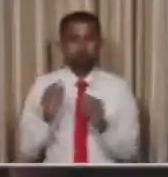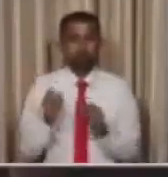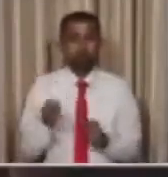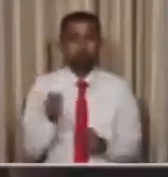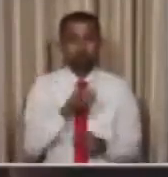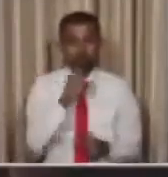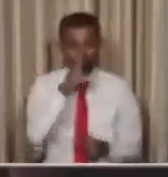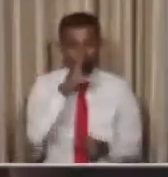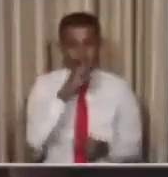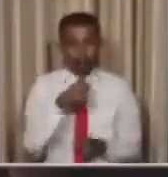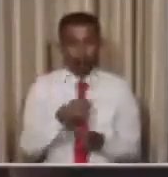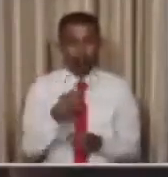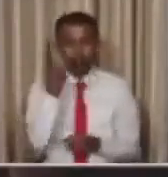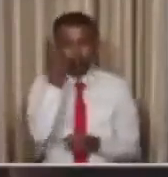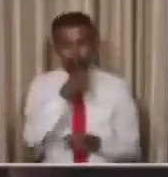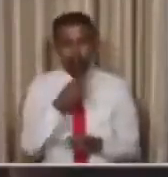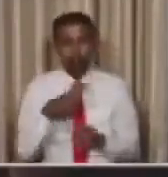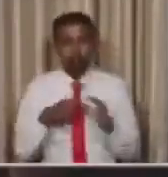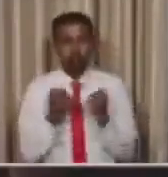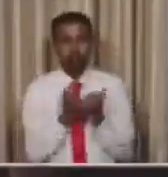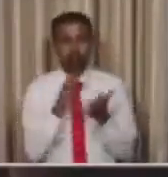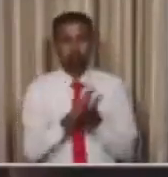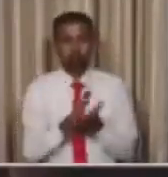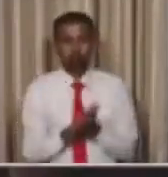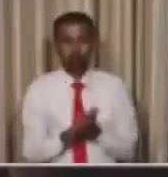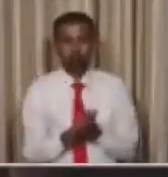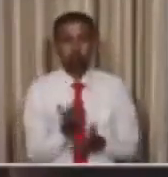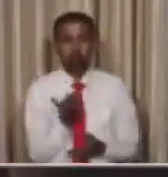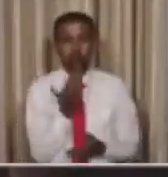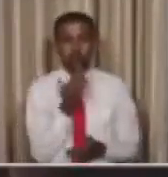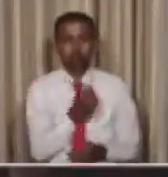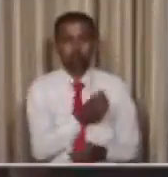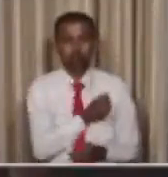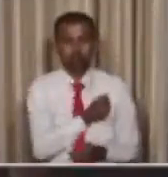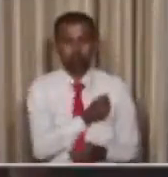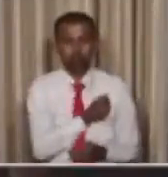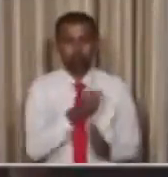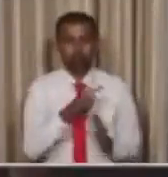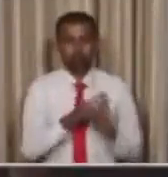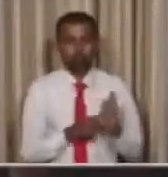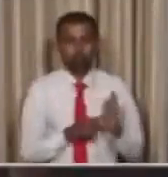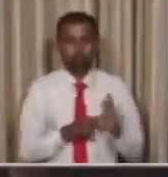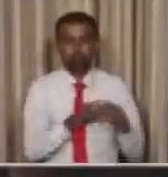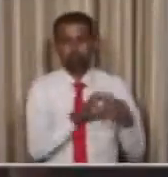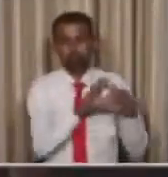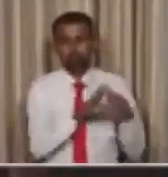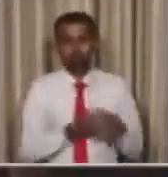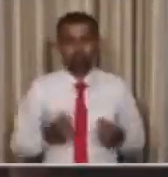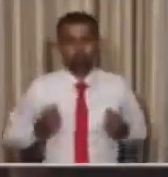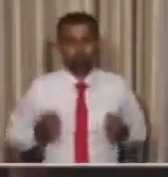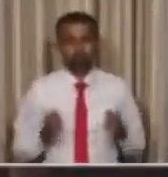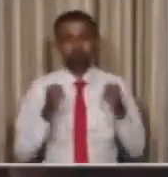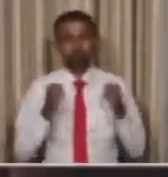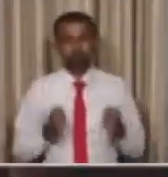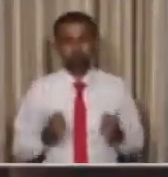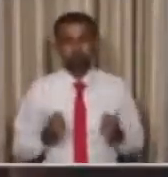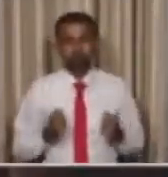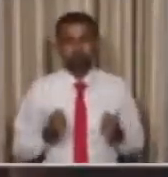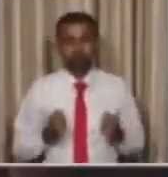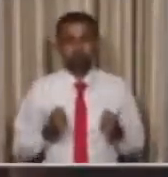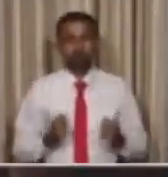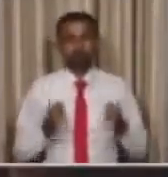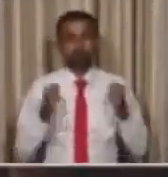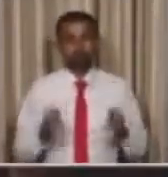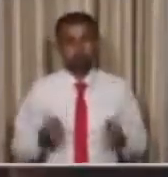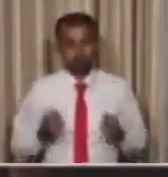දවසේ උදේ ගෝල් ෆේස් එකේ අවුරුදු උත්සවයට මේ ඉන්න ඇමරිකන් තානාපති ජුලී චෑන්ව ගෙනල්ලා උන්චිල්ලාවේ එයාව වාඩි කරවලා උන්චිලි